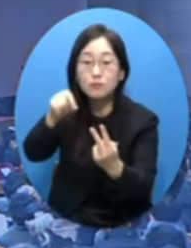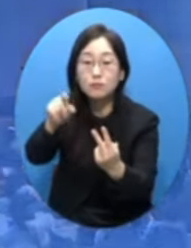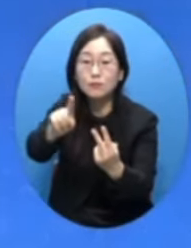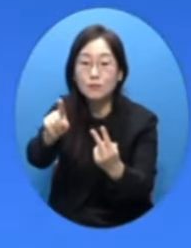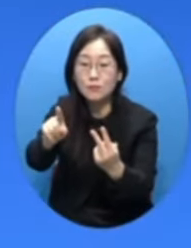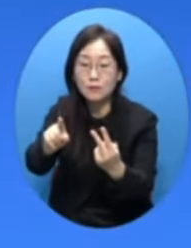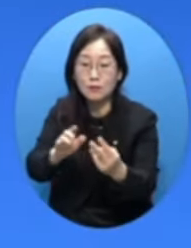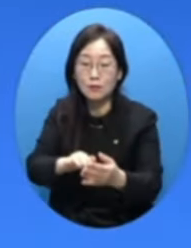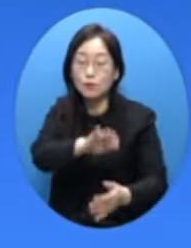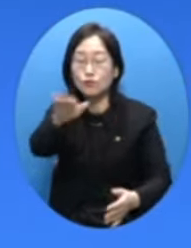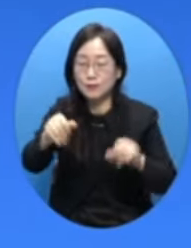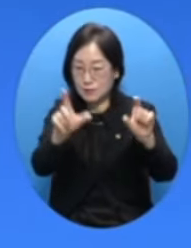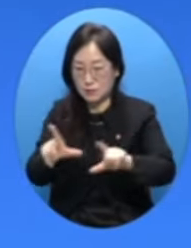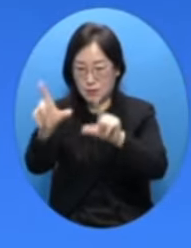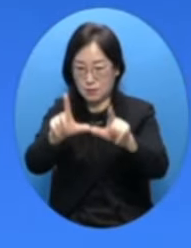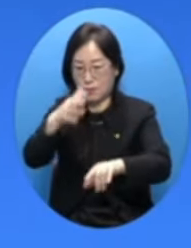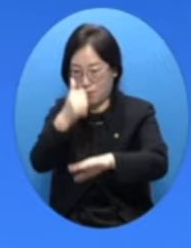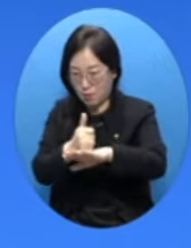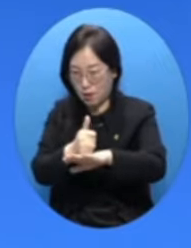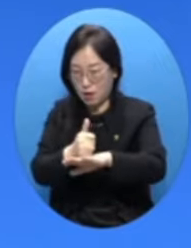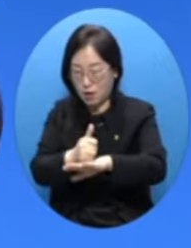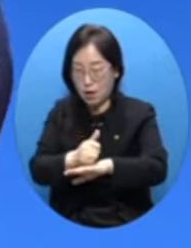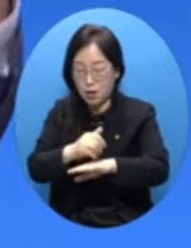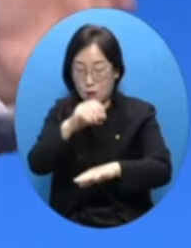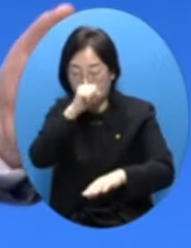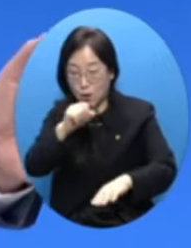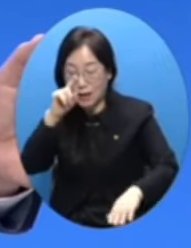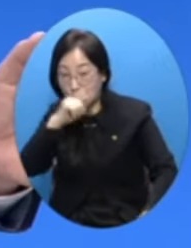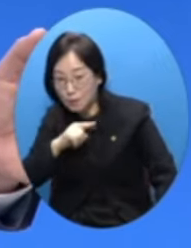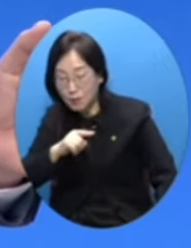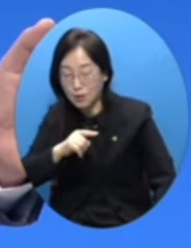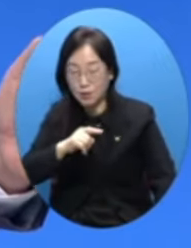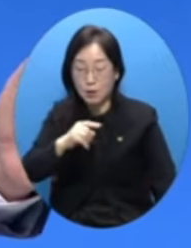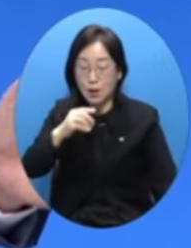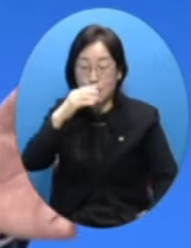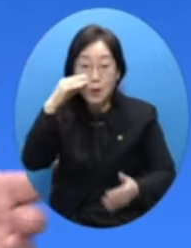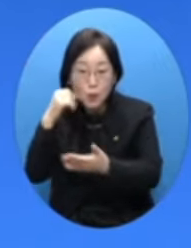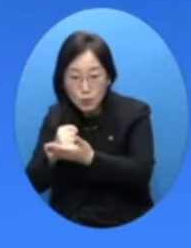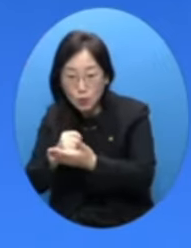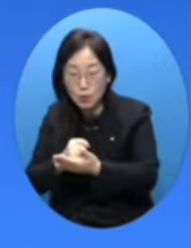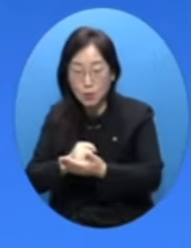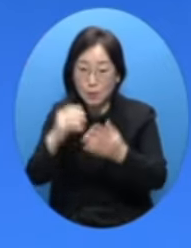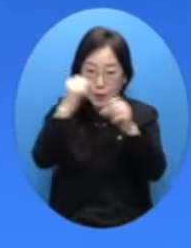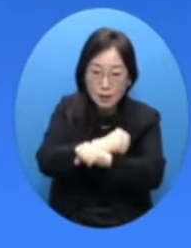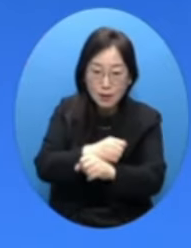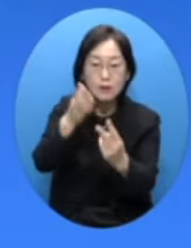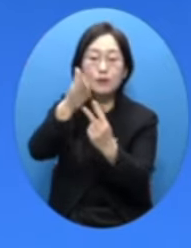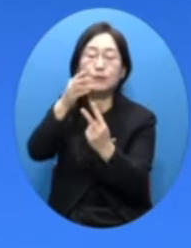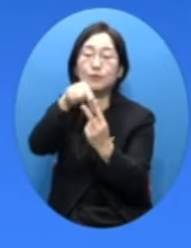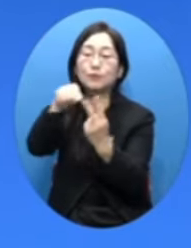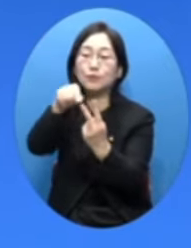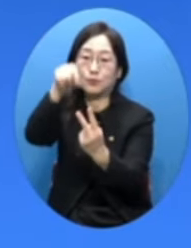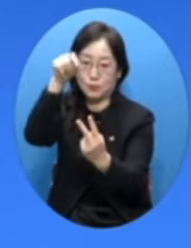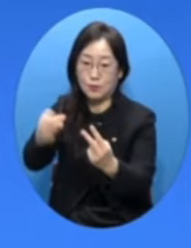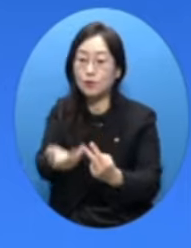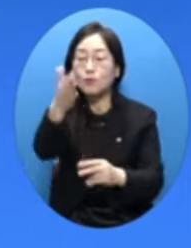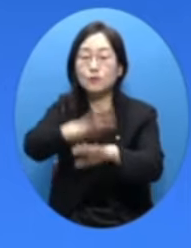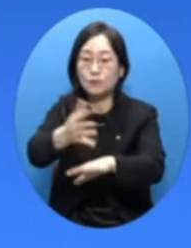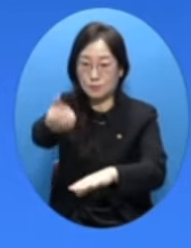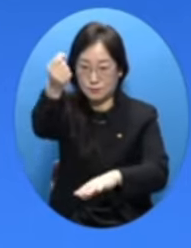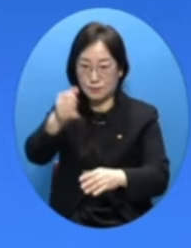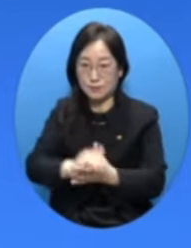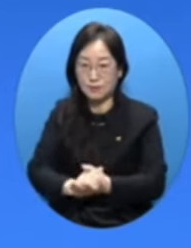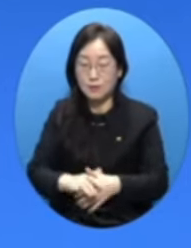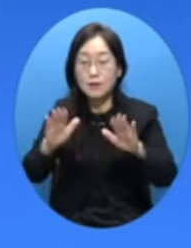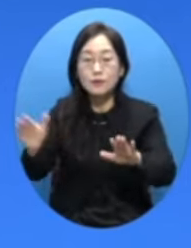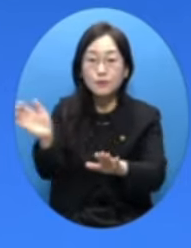따라서 우리의 삶의 결과가 달라지는 것입니다. 형통의 길로 가느냐 파멸의 길로 가느냐, 그것은 여러분의 선택에 달려 있습니다.